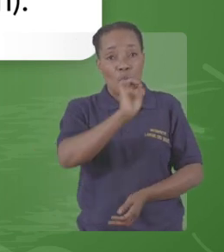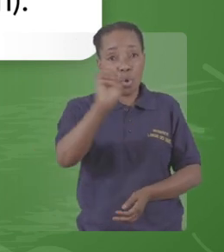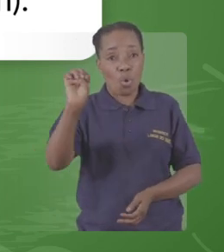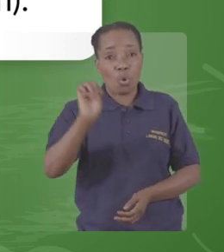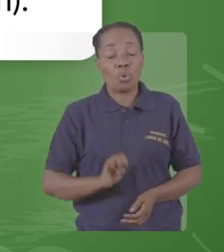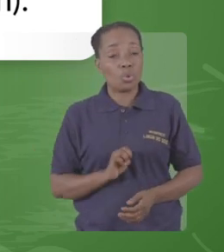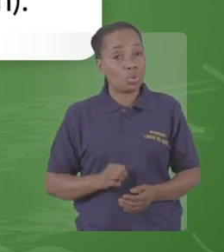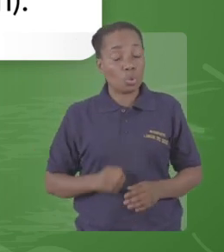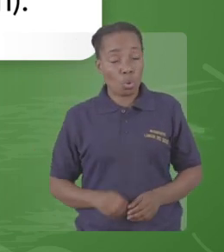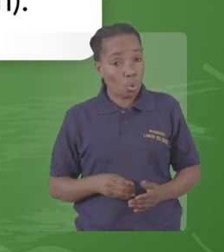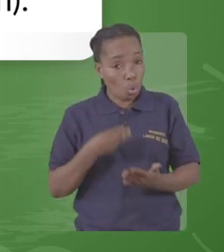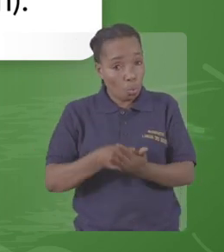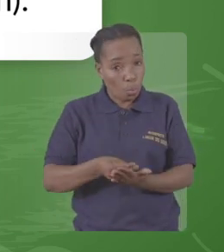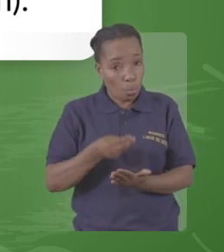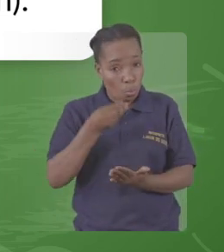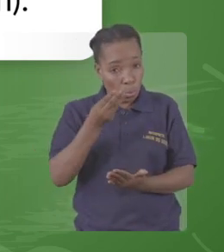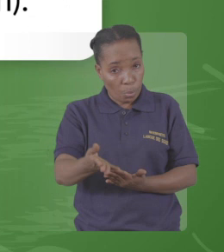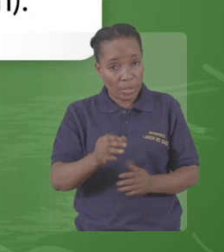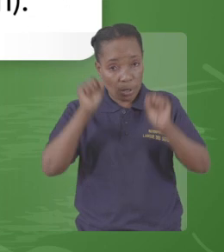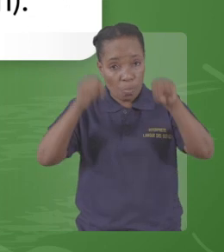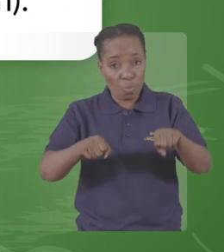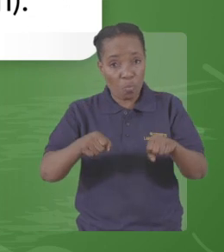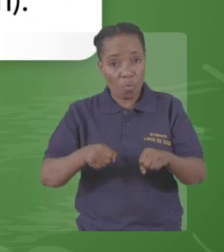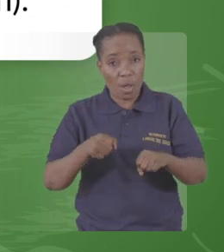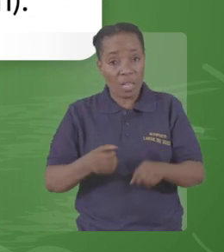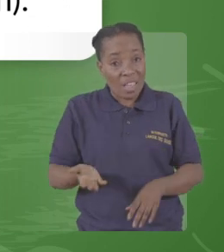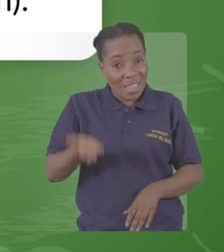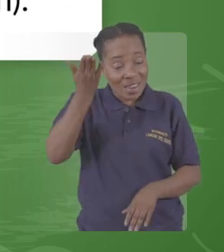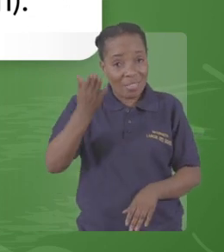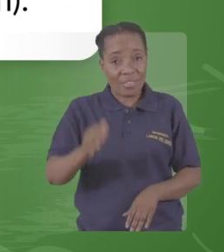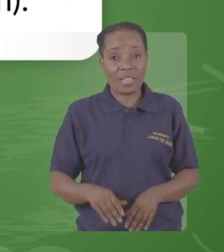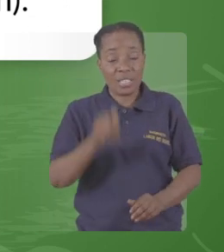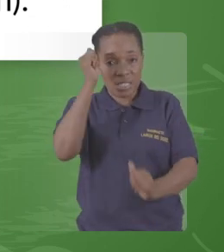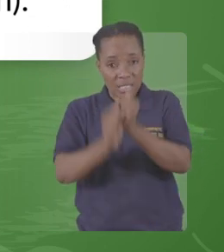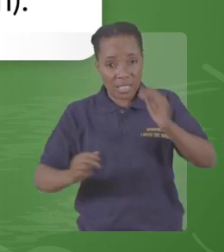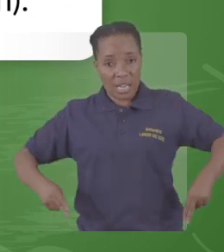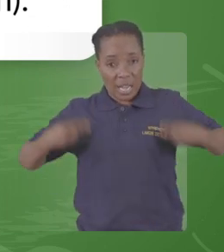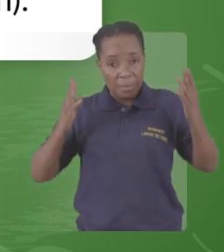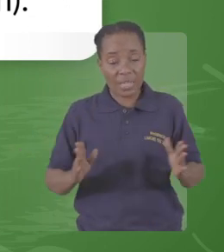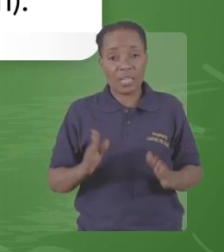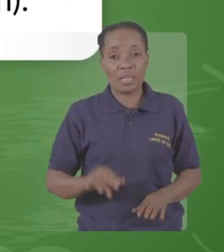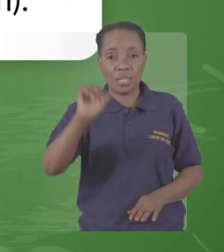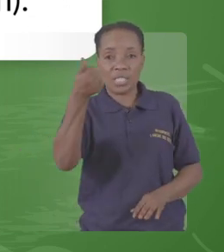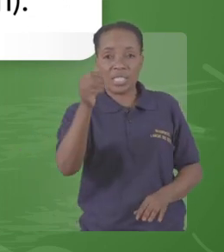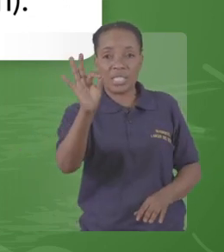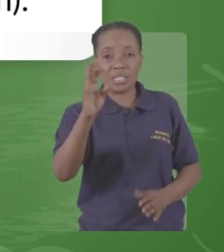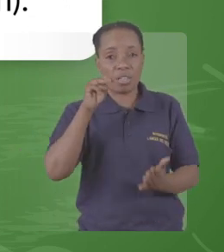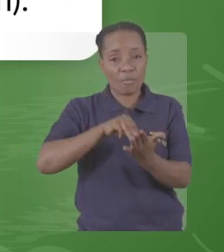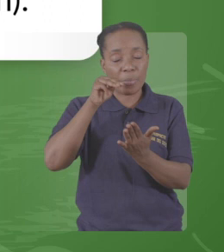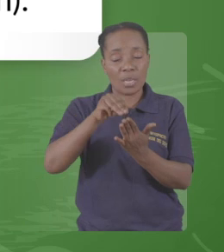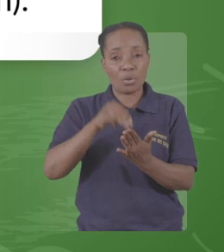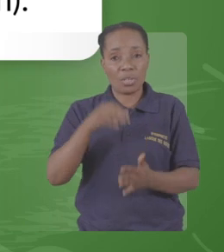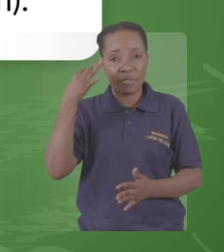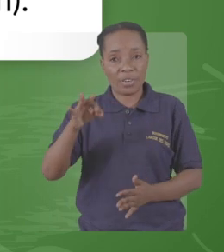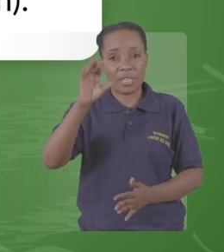pouvoir d'achat élevé, 19 millions de francs CFA par habitant et par an. C'est une population